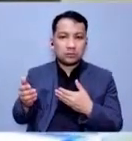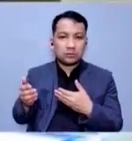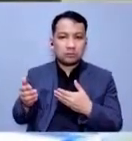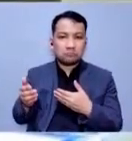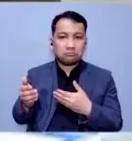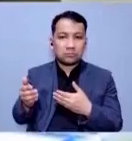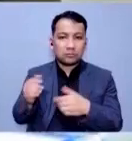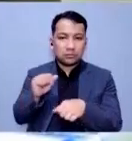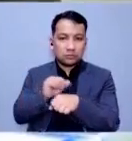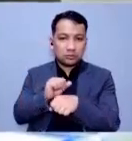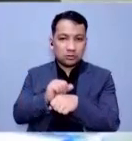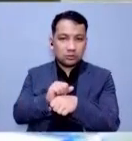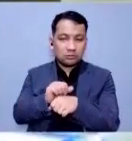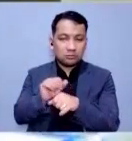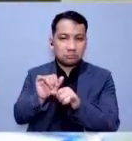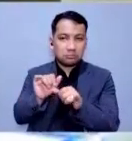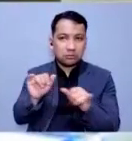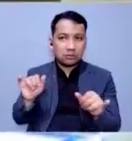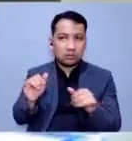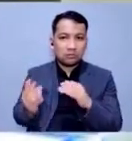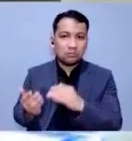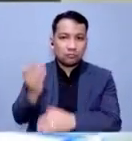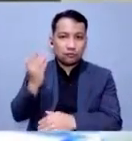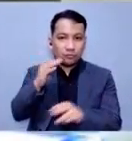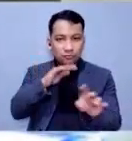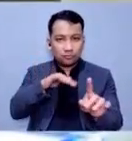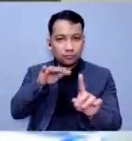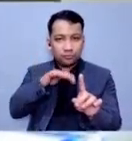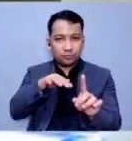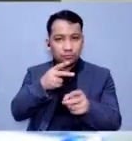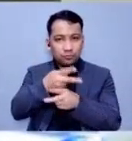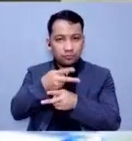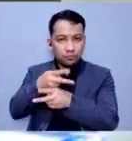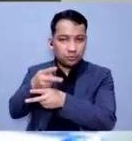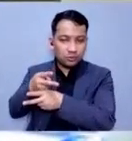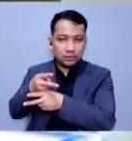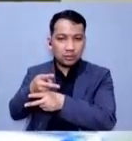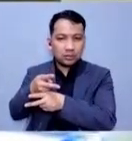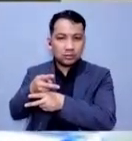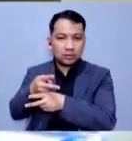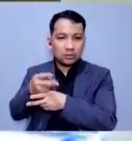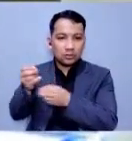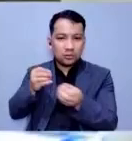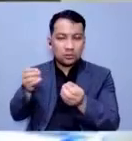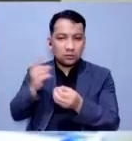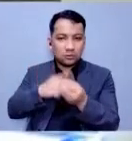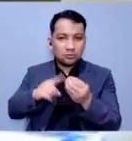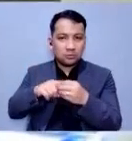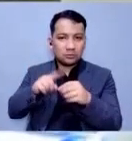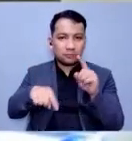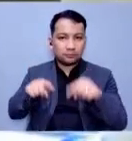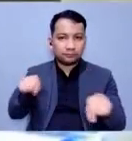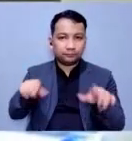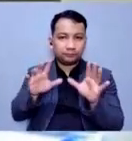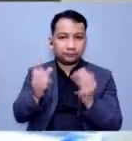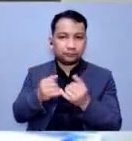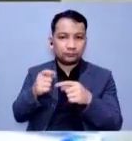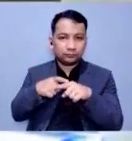working on these things, monitoring, for example, the operations of the different plants